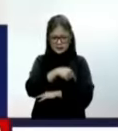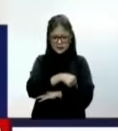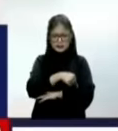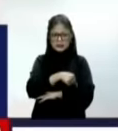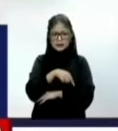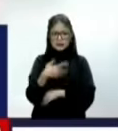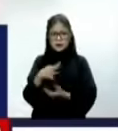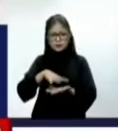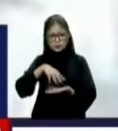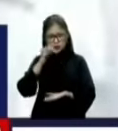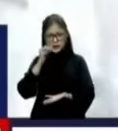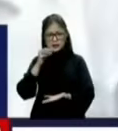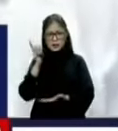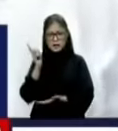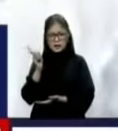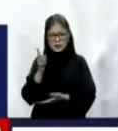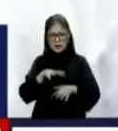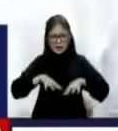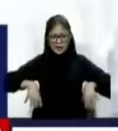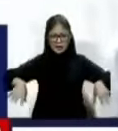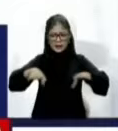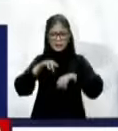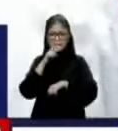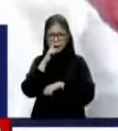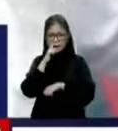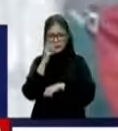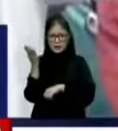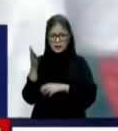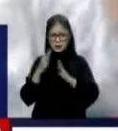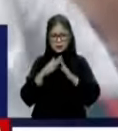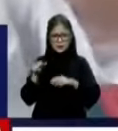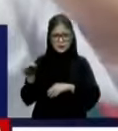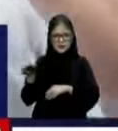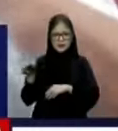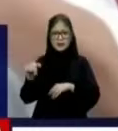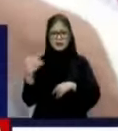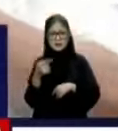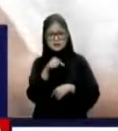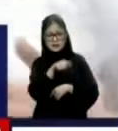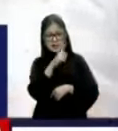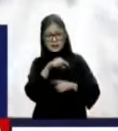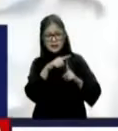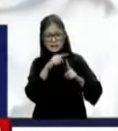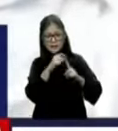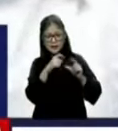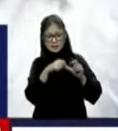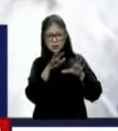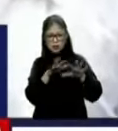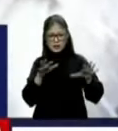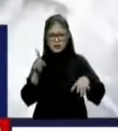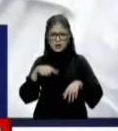Pusat. Juga dapilnya Pak Ala di sini ya. Rumahnya di sini juga ya? Iya, Pak. Ya, jadi di sini TPS-nya ternyata banyak. Ada 10 TPS.